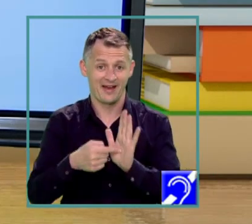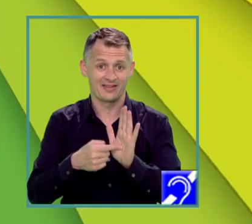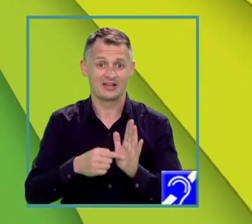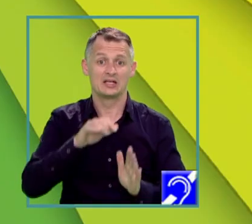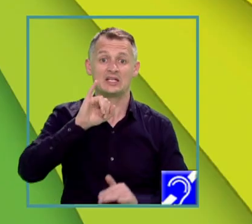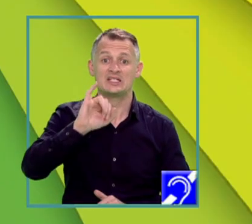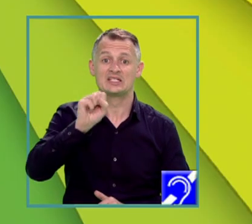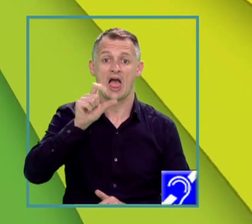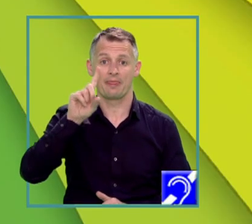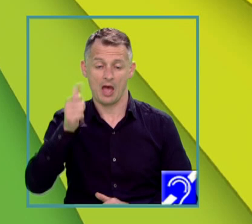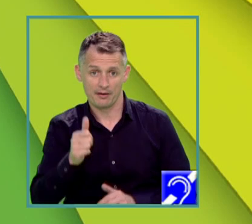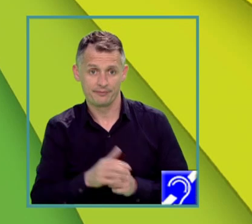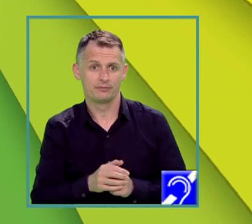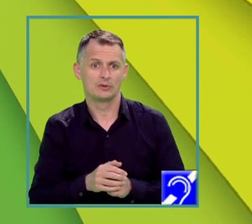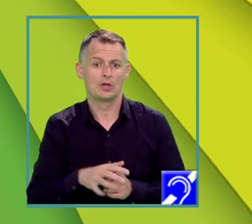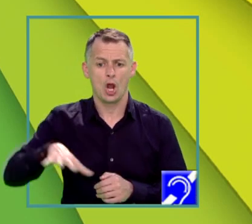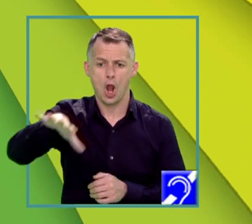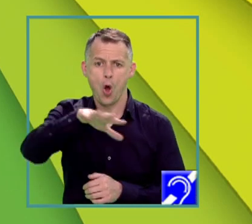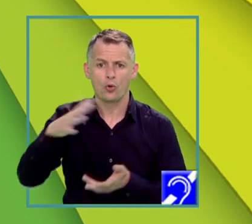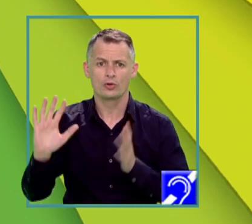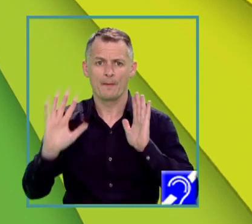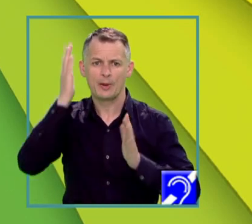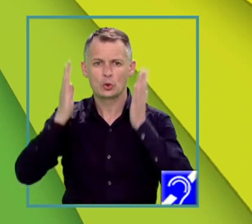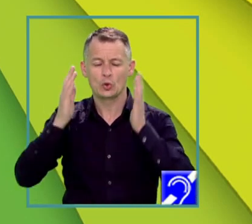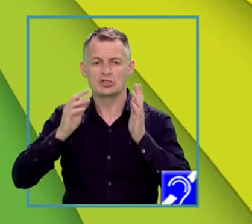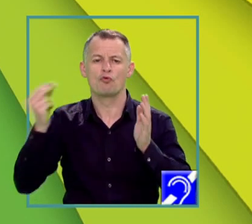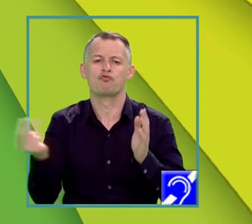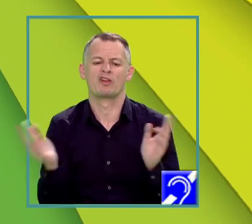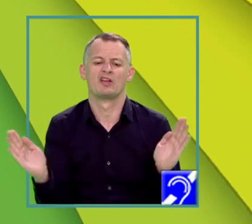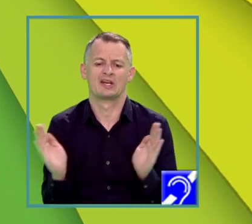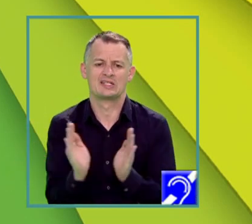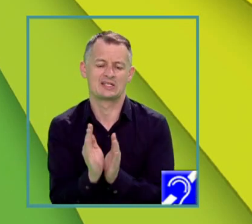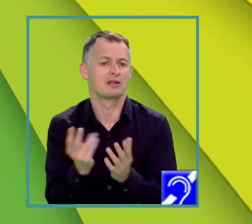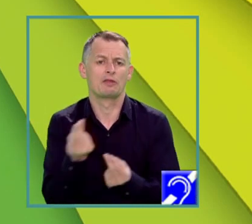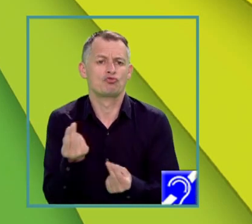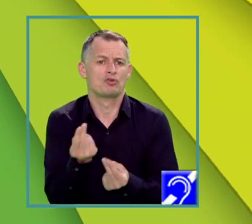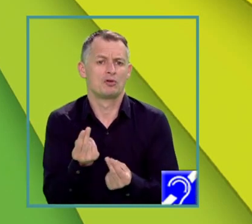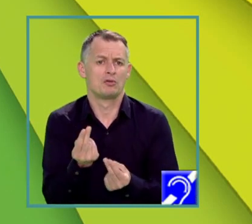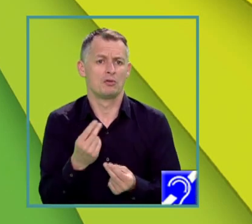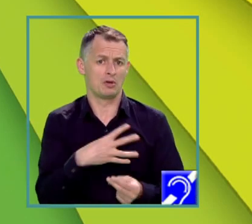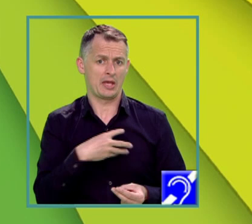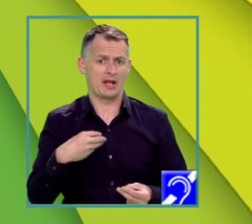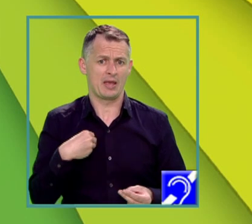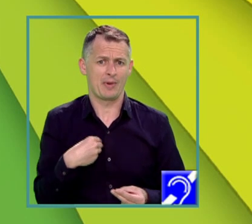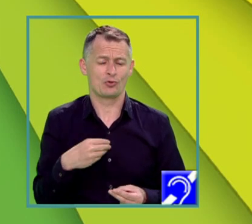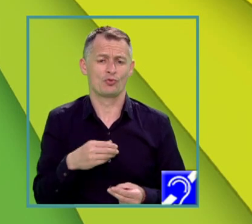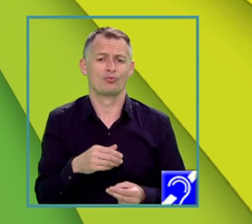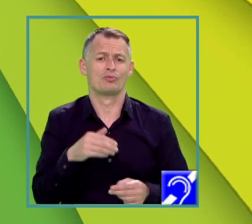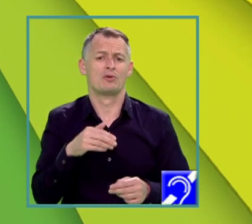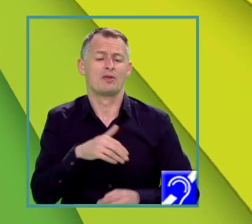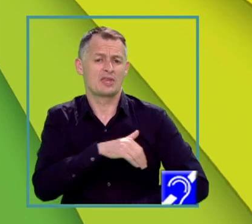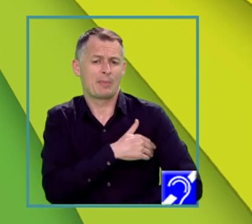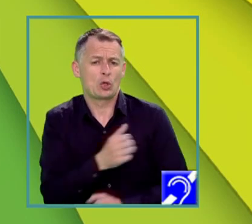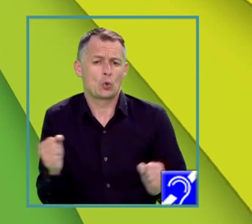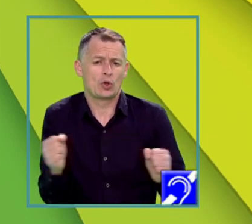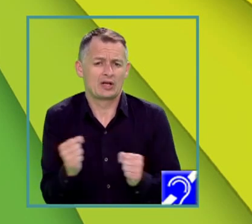Islanda suprafețele de pădure sunt foarte restrînse Din ce motive dragii mei climatul subpolar rece cu temperaturi foarte scăzute